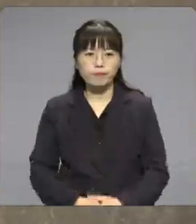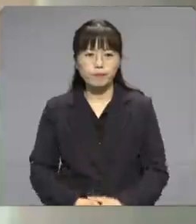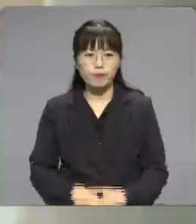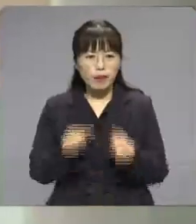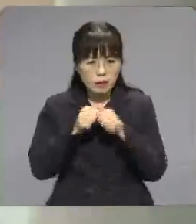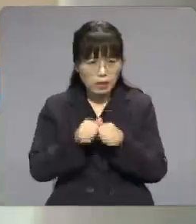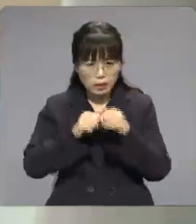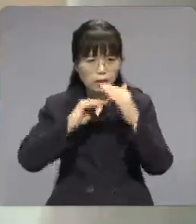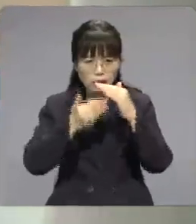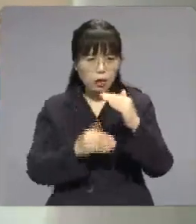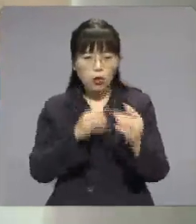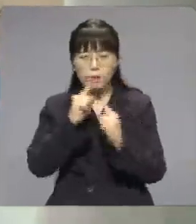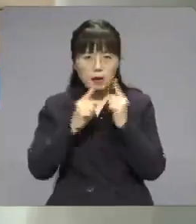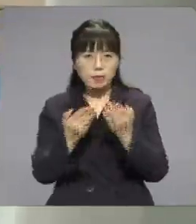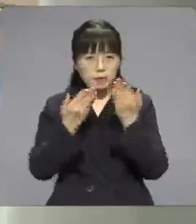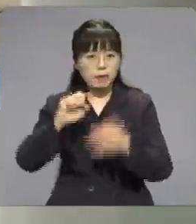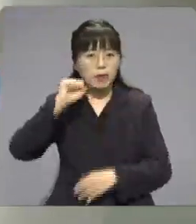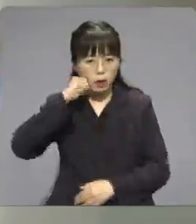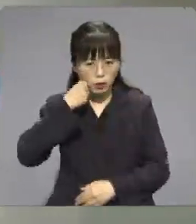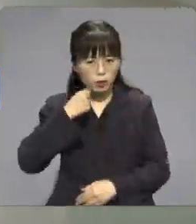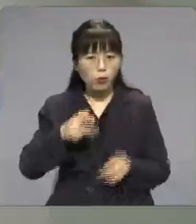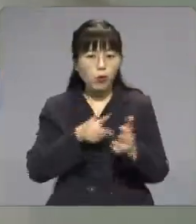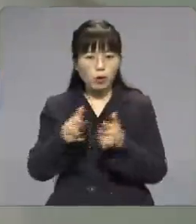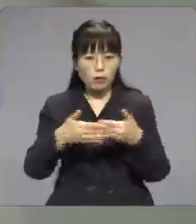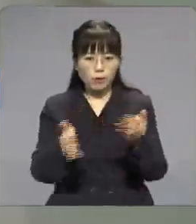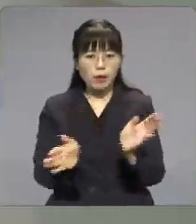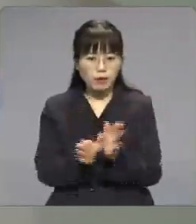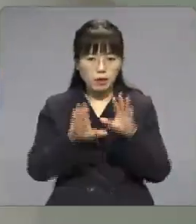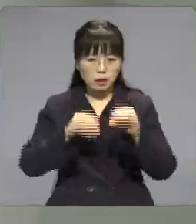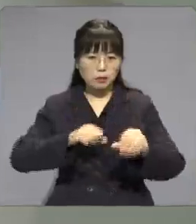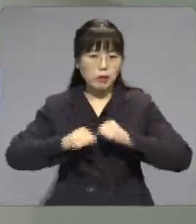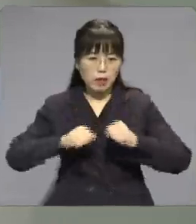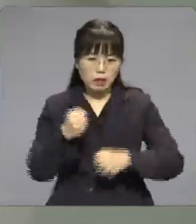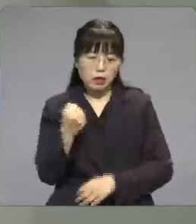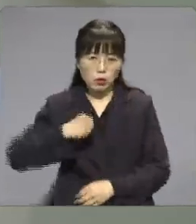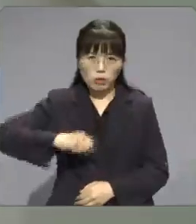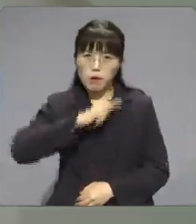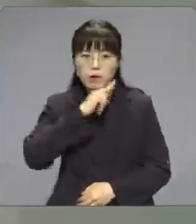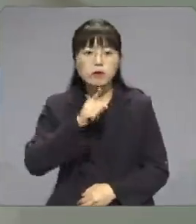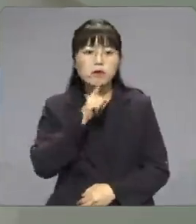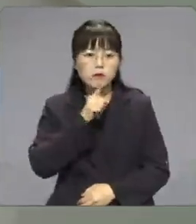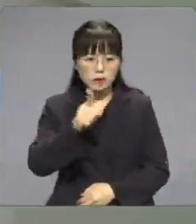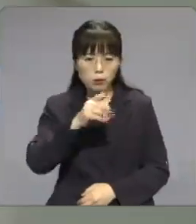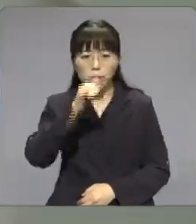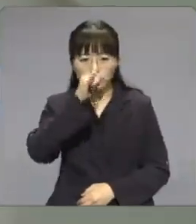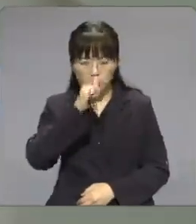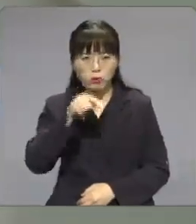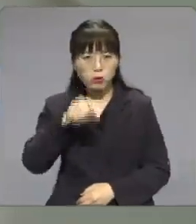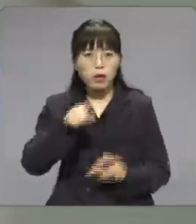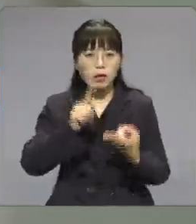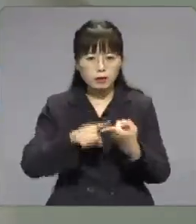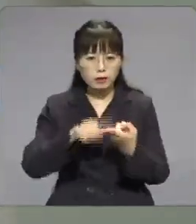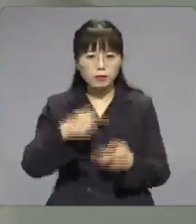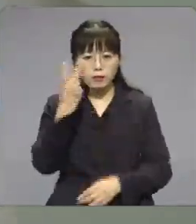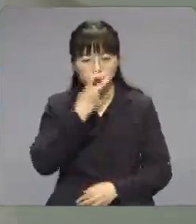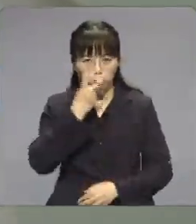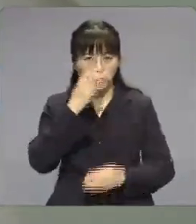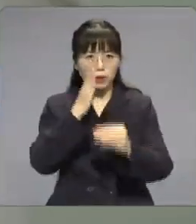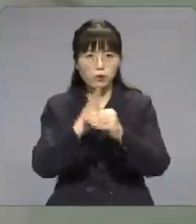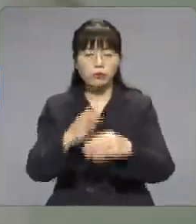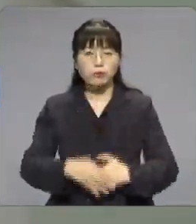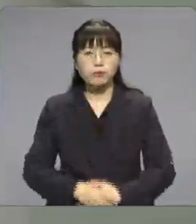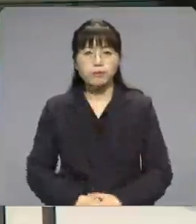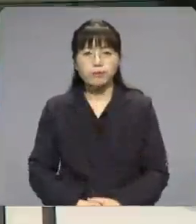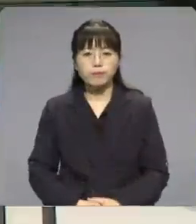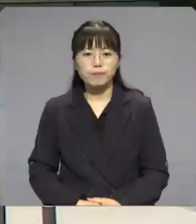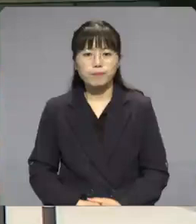세세한 내용을 말씀드리긴 어렵고 저희 사업자 단체 금지 행위 위반 혐의로 신고 들어왔고요. 네, 거기에 대해서 조사 진행하고